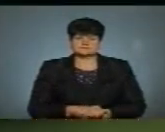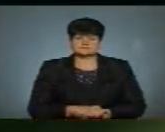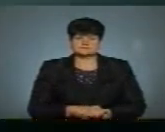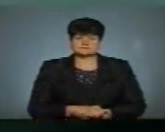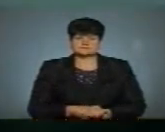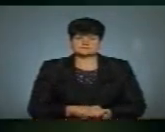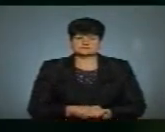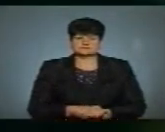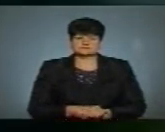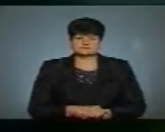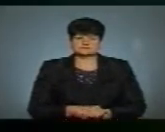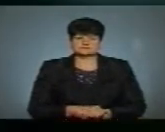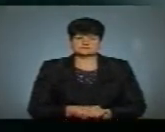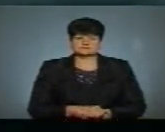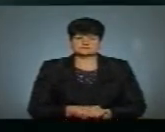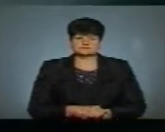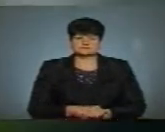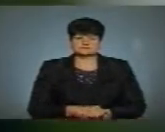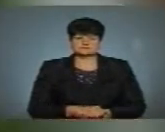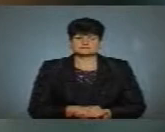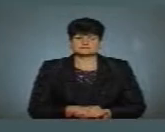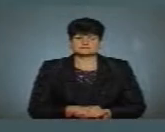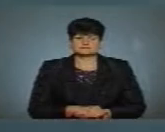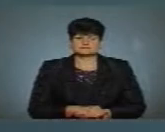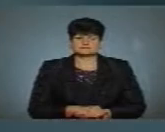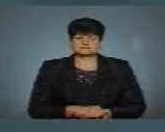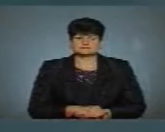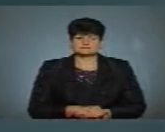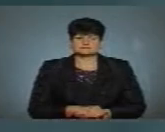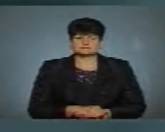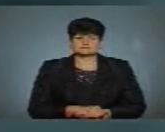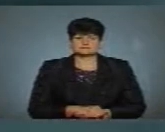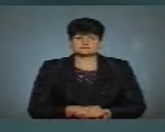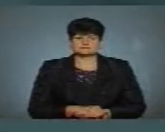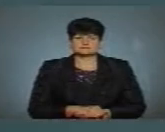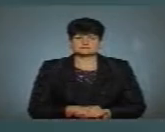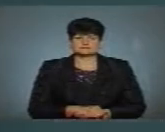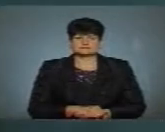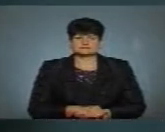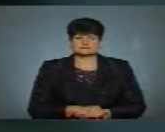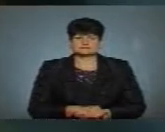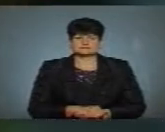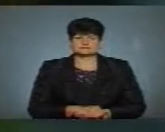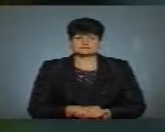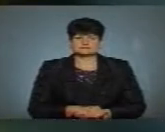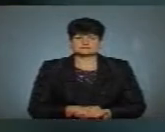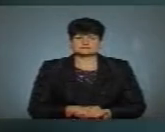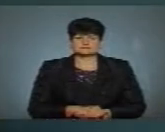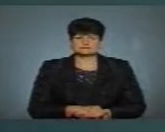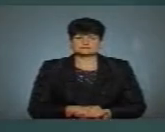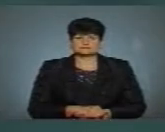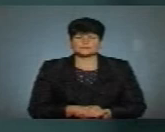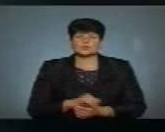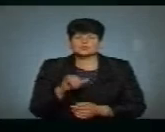Де є застрягну? Ти кажу, бо стріляти буду. То люди не їду. Стань. Куди їдеш на людину?